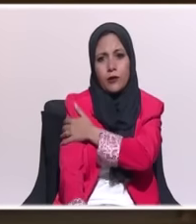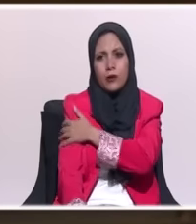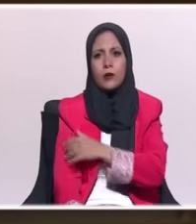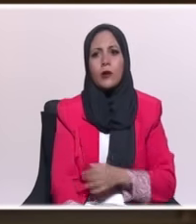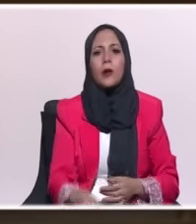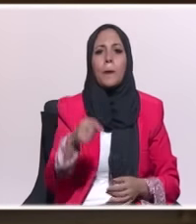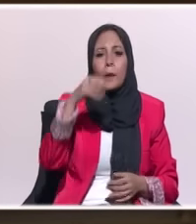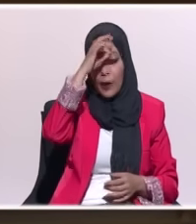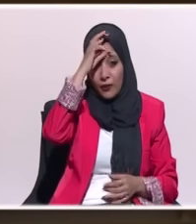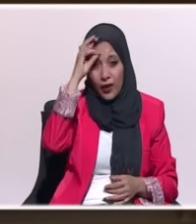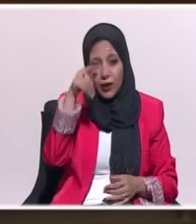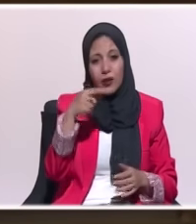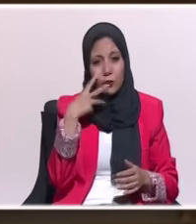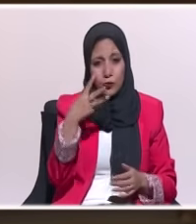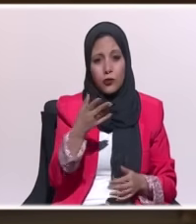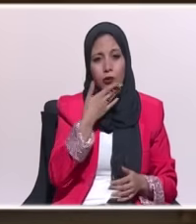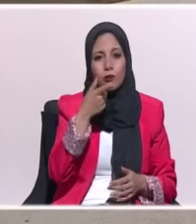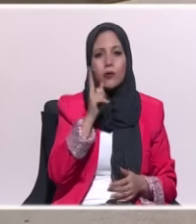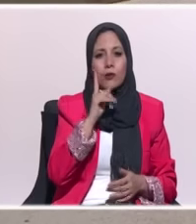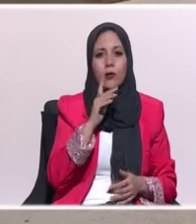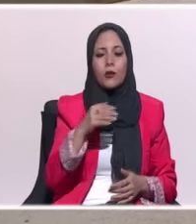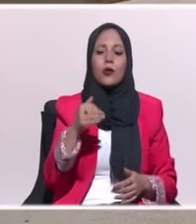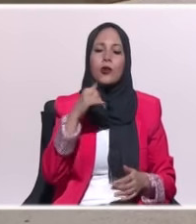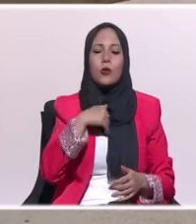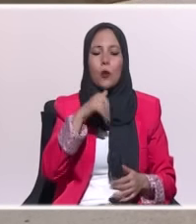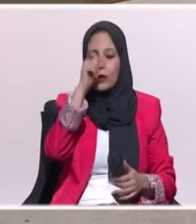ما عرفتي الحقيقه بقى حصل ايه يا ايمان؟ لا اتدمرت.